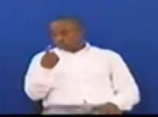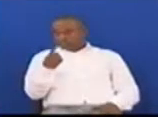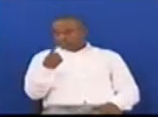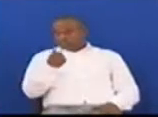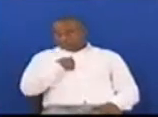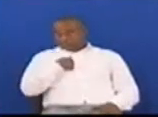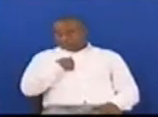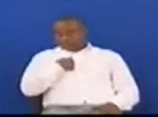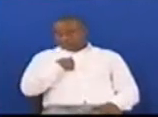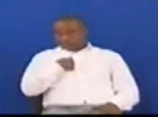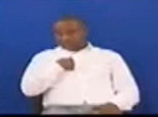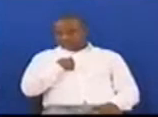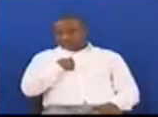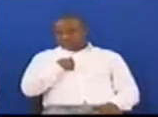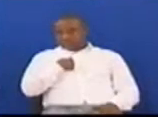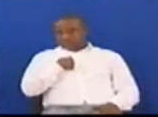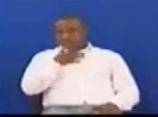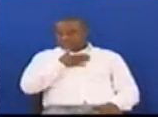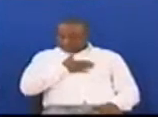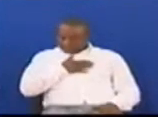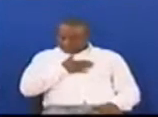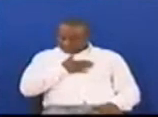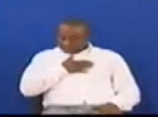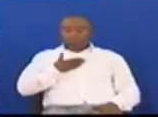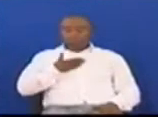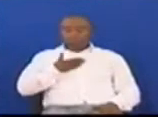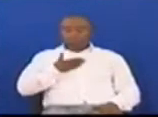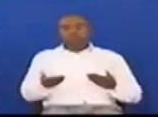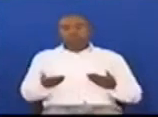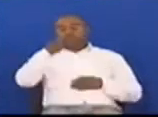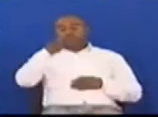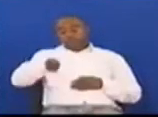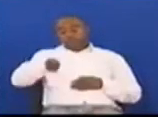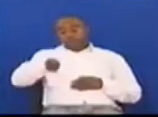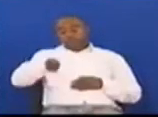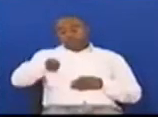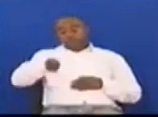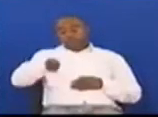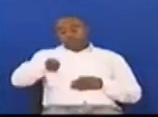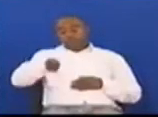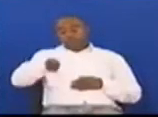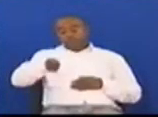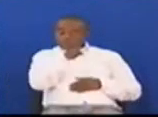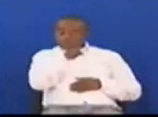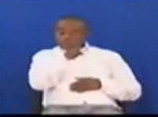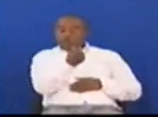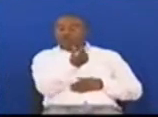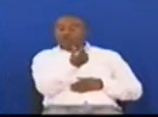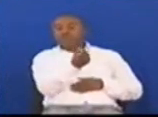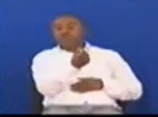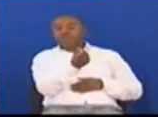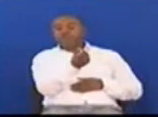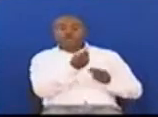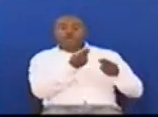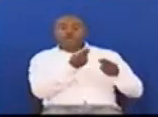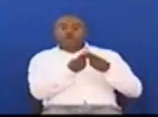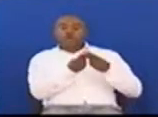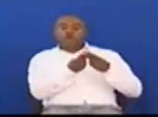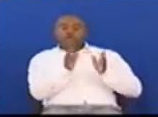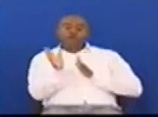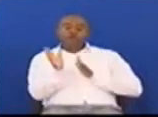ningependa nimpongeze sana Waziri Dr. Mpango kwa hotuba nzuri